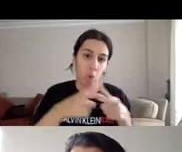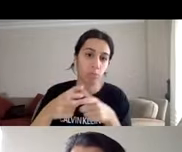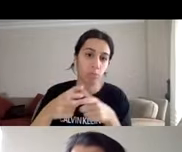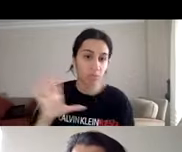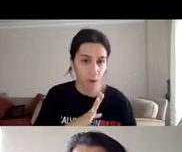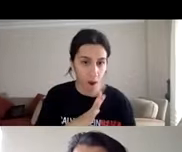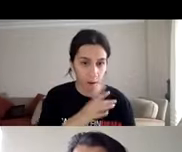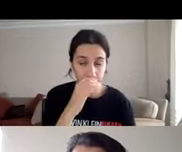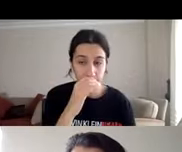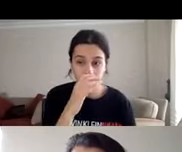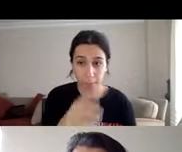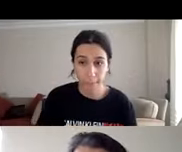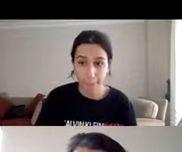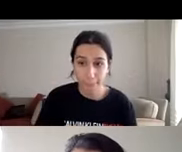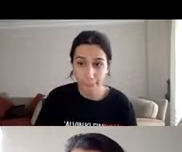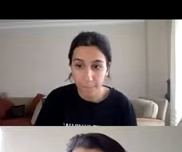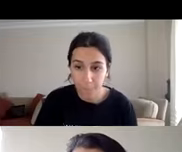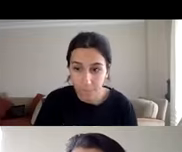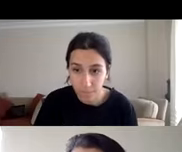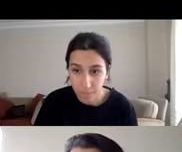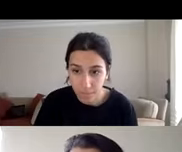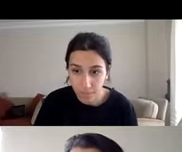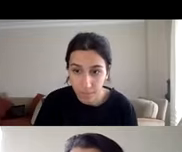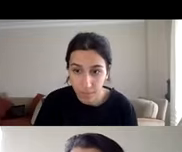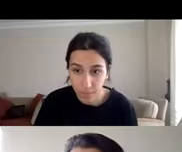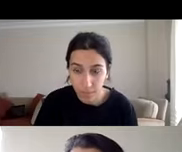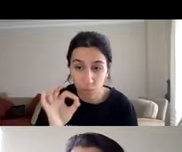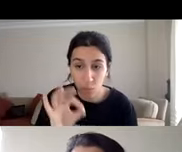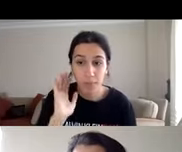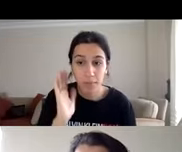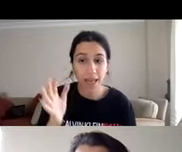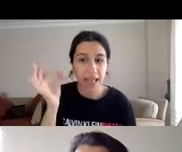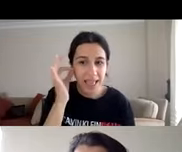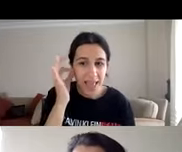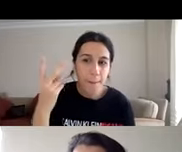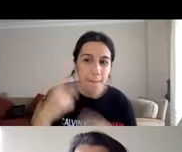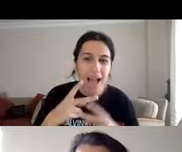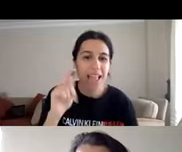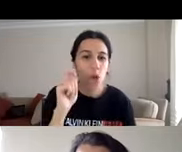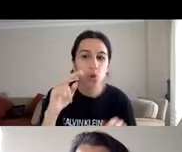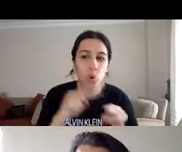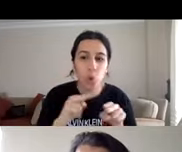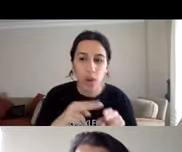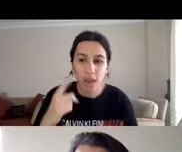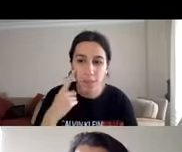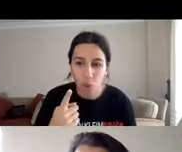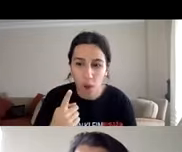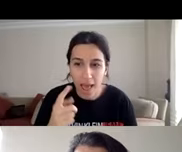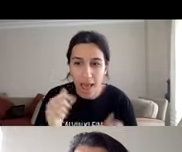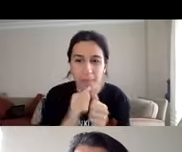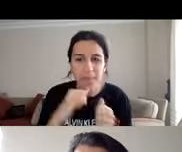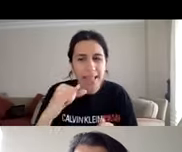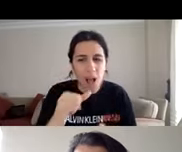karşımızda. Bugün bile hani bu etkinliği dinleyenler belki teknoloji kullanımı, davranış tutum seviyesinde birbirine yakın olsa